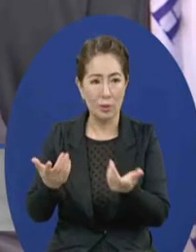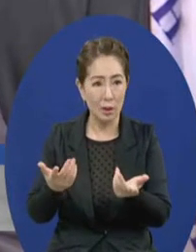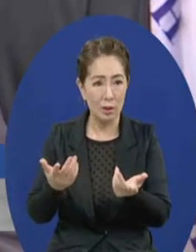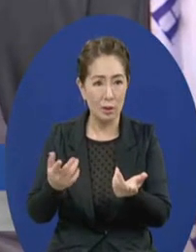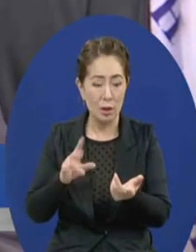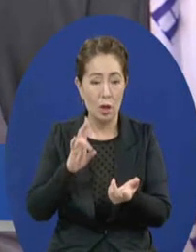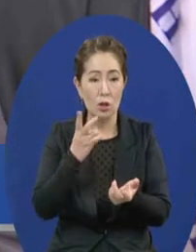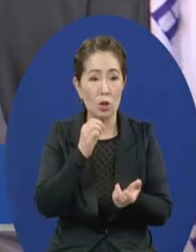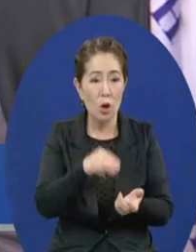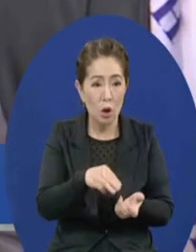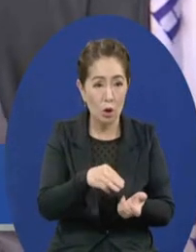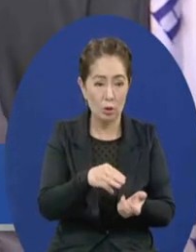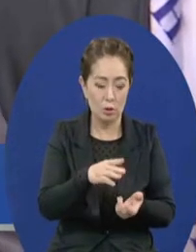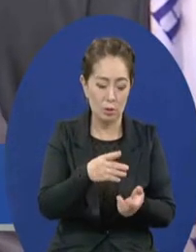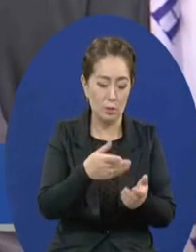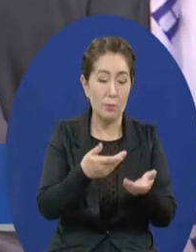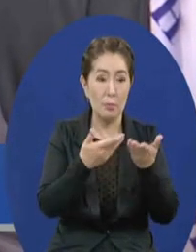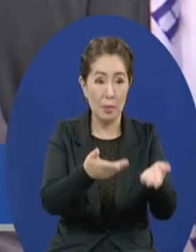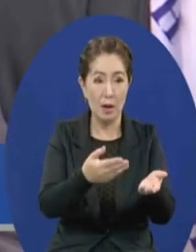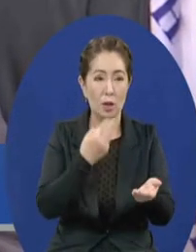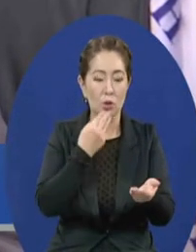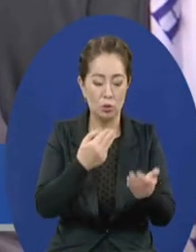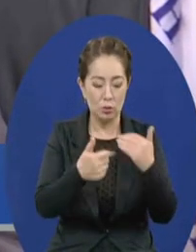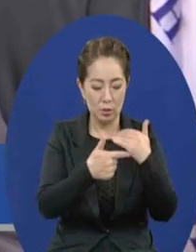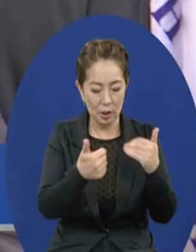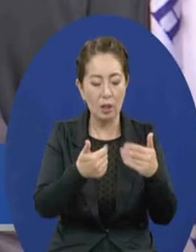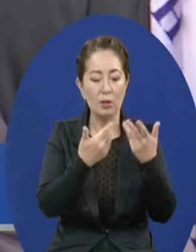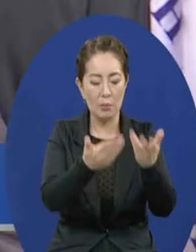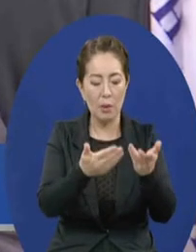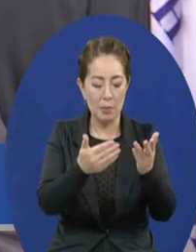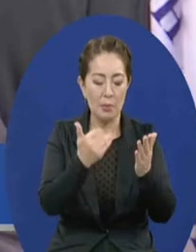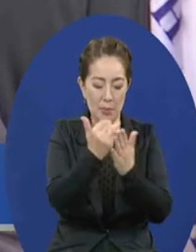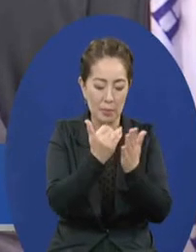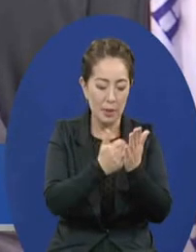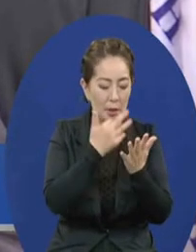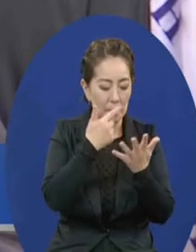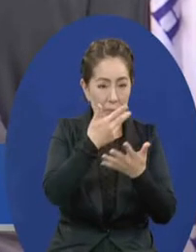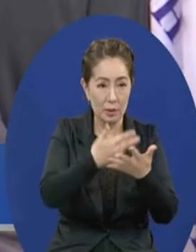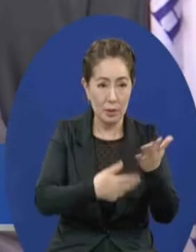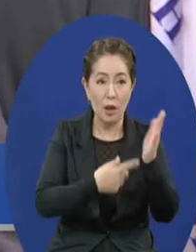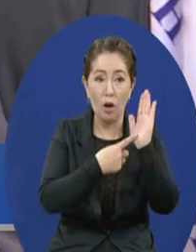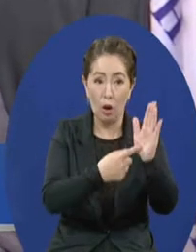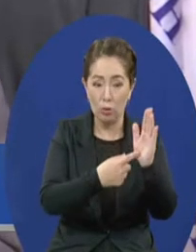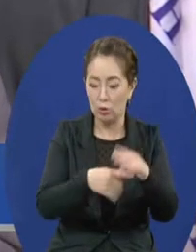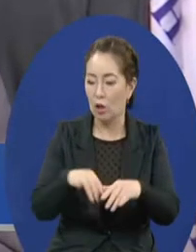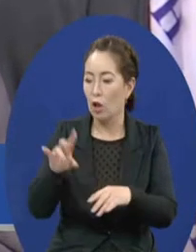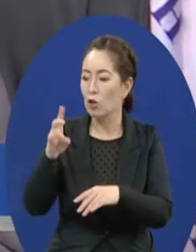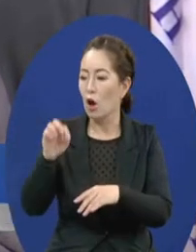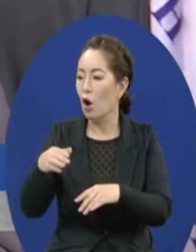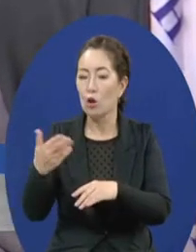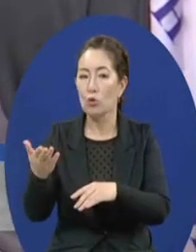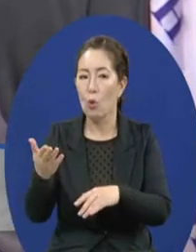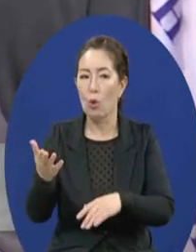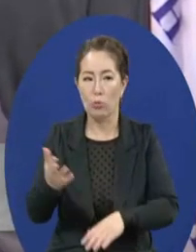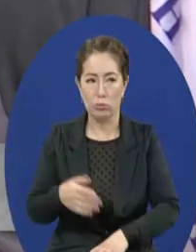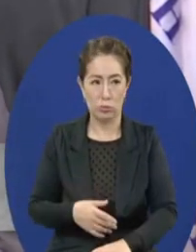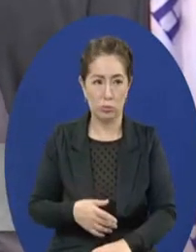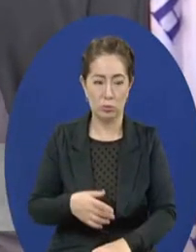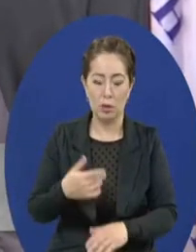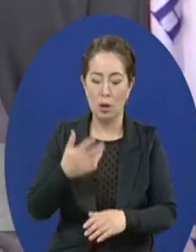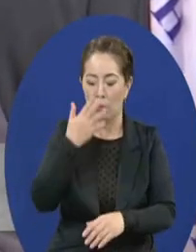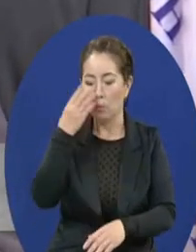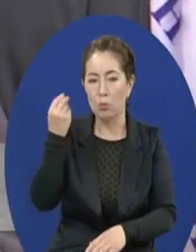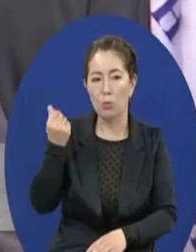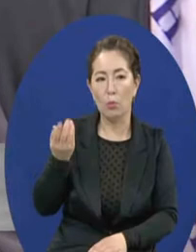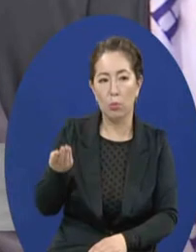Жишээлбэл нөөтийн баримт олгож байгаа байгууллагууд бол үн шударгаар одоо тайлан тооцоо мэдээлэл гаргаа явдаг. Гэтэл нөөтийн баримт өгдөггүй хэсэг нь бол